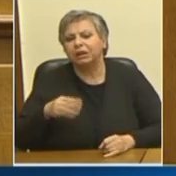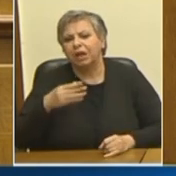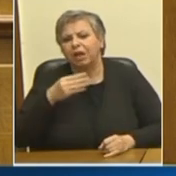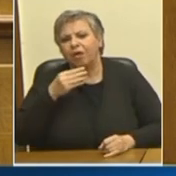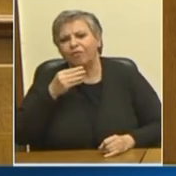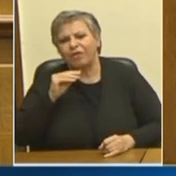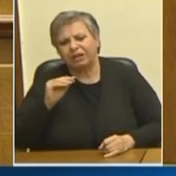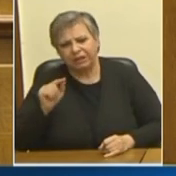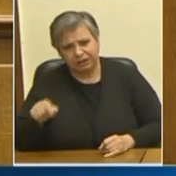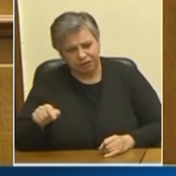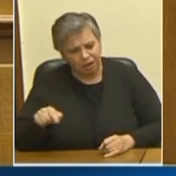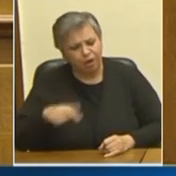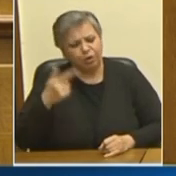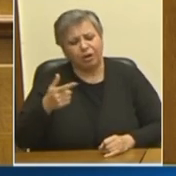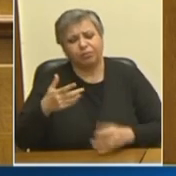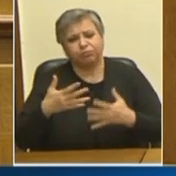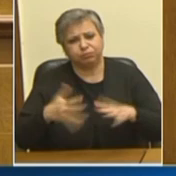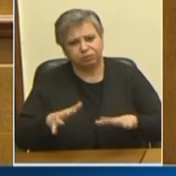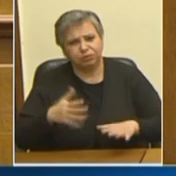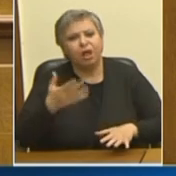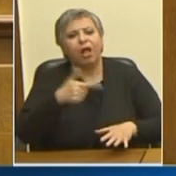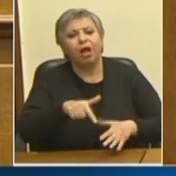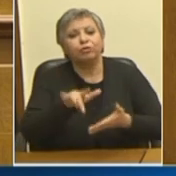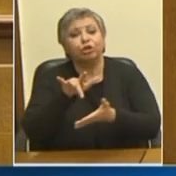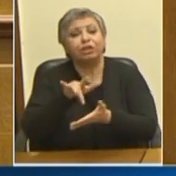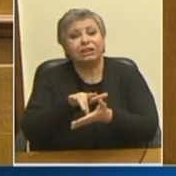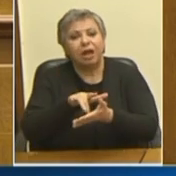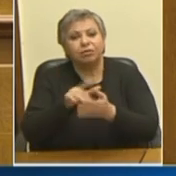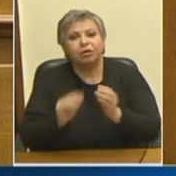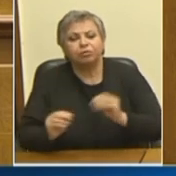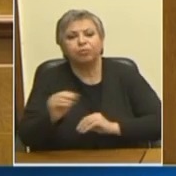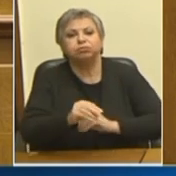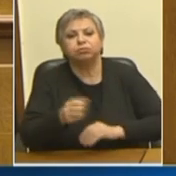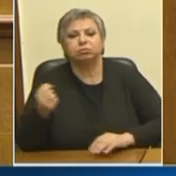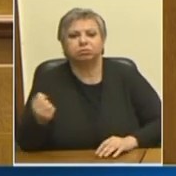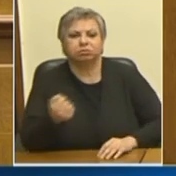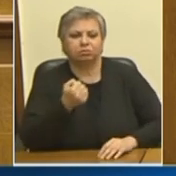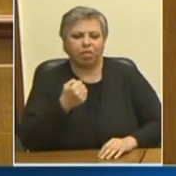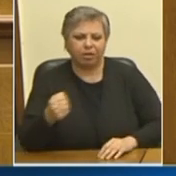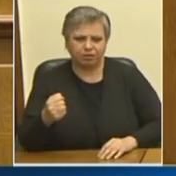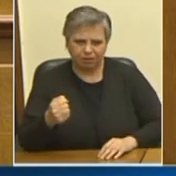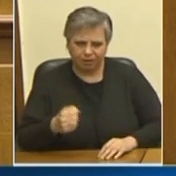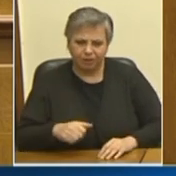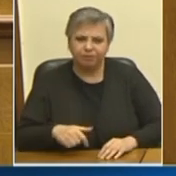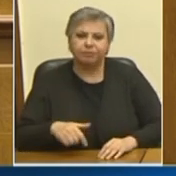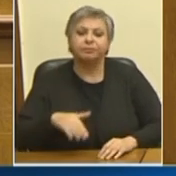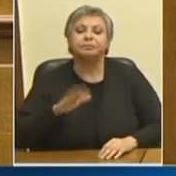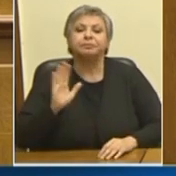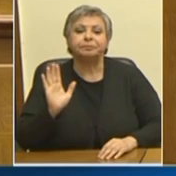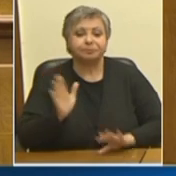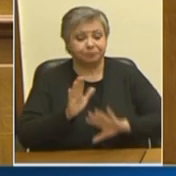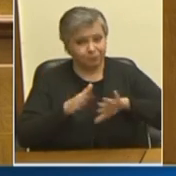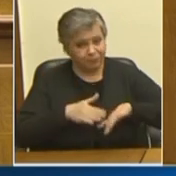για να γίνει πρωθυπουργός μεταπήδησε σε άλλο στρατόπεδο. Λοιπόν, ενώ ρίξατε